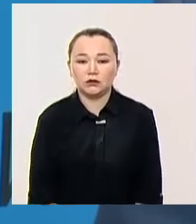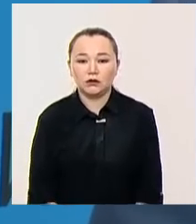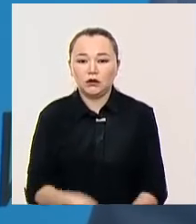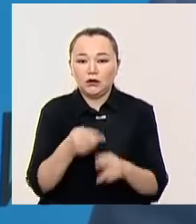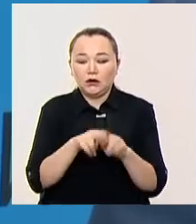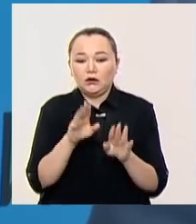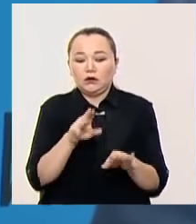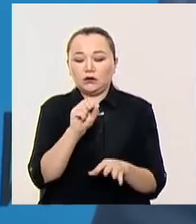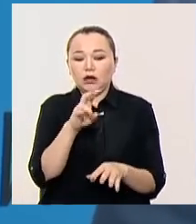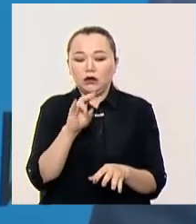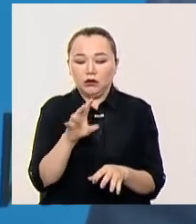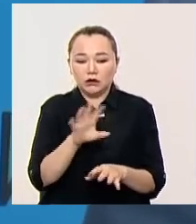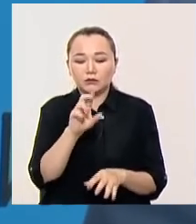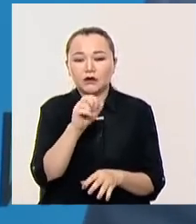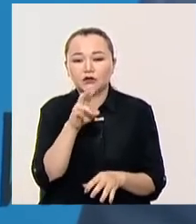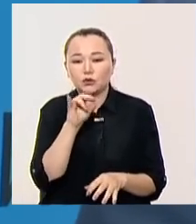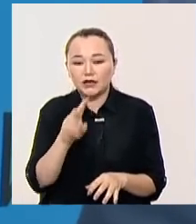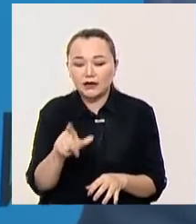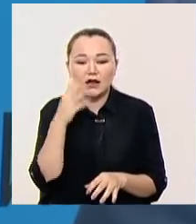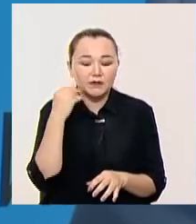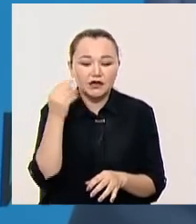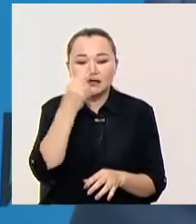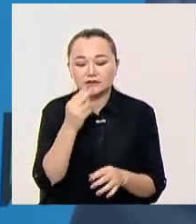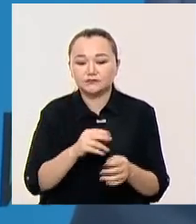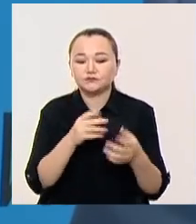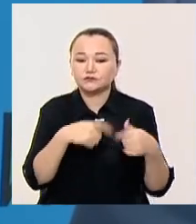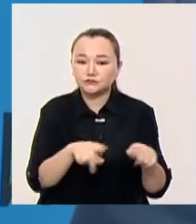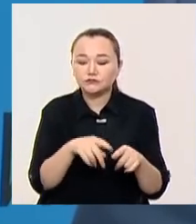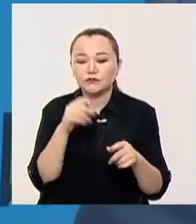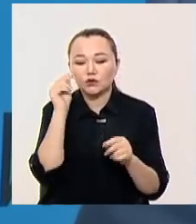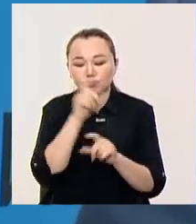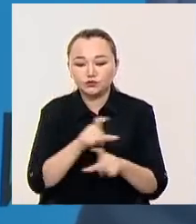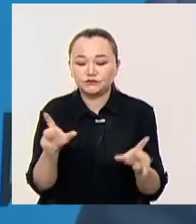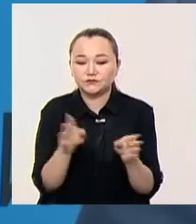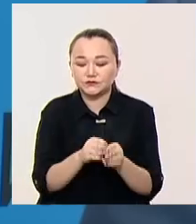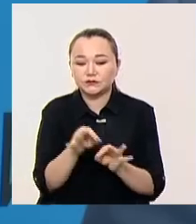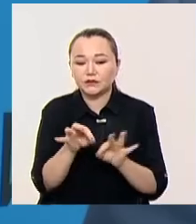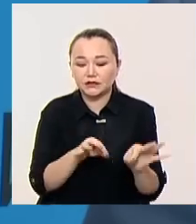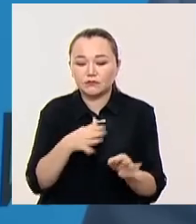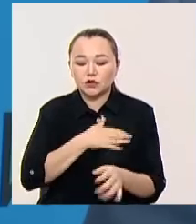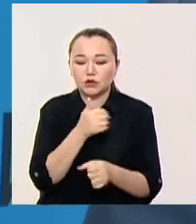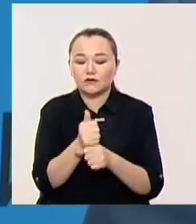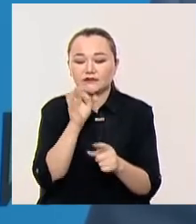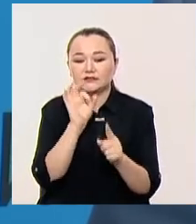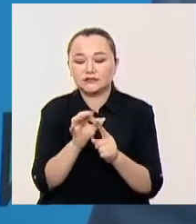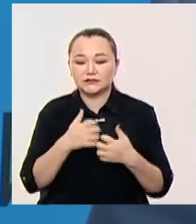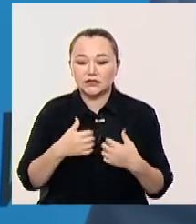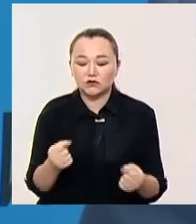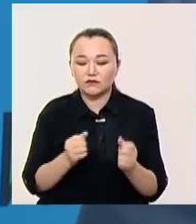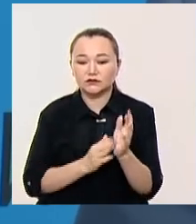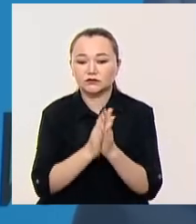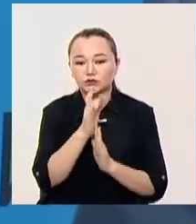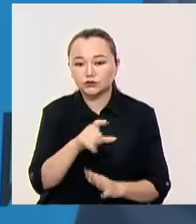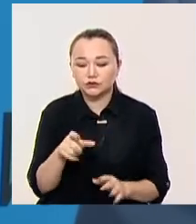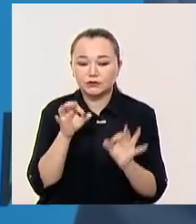Бұл тек Данон ғана емес, Бандуэль компаниясының Алматы және Астана қалалары білім басқармаларының бірлескен жобасы. Біздің басты мақсатымыз дені сау ұрпақ өсіру және